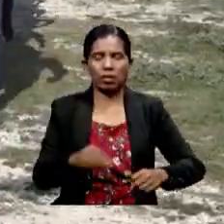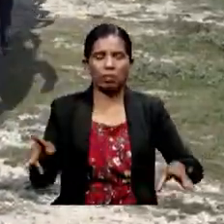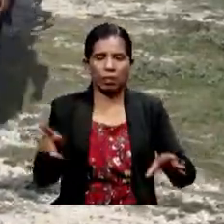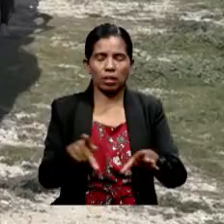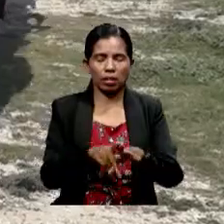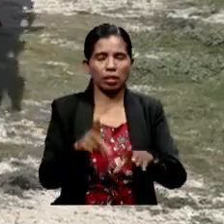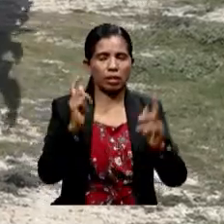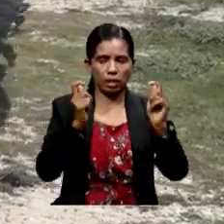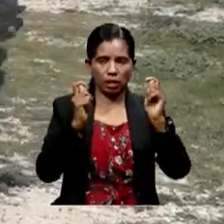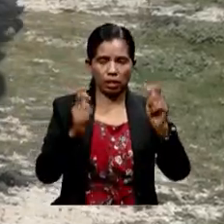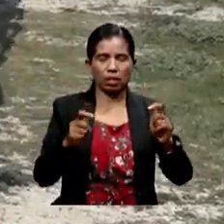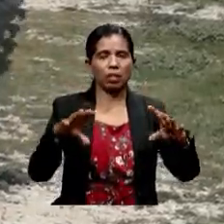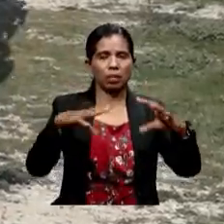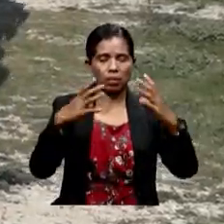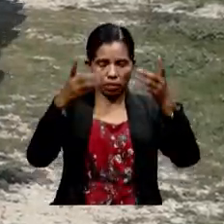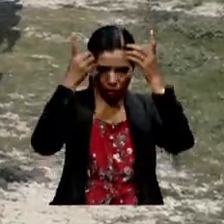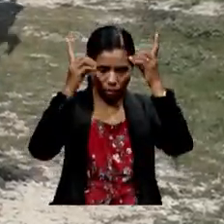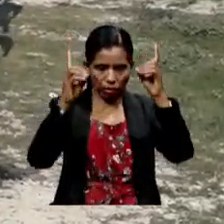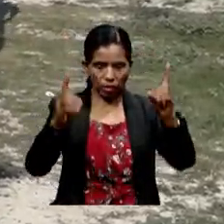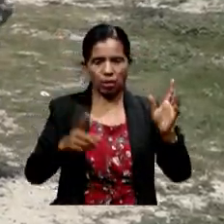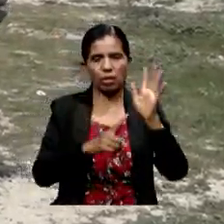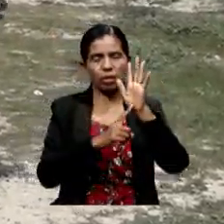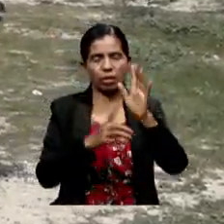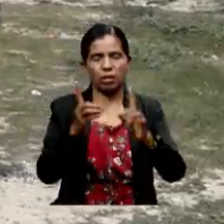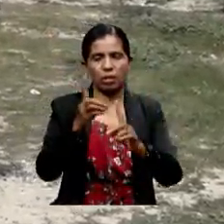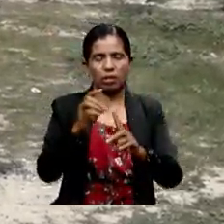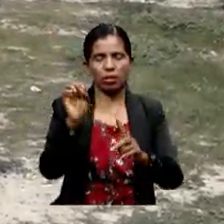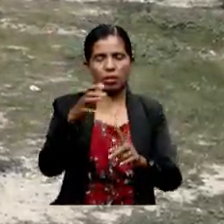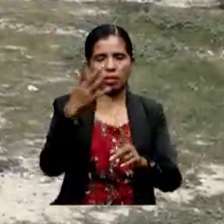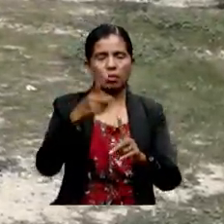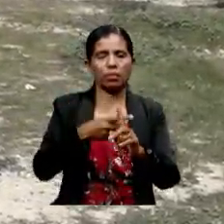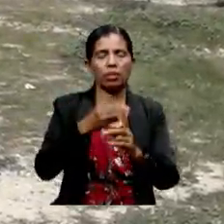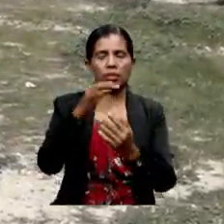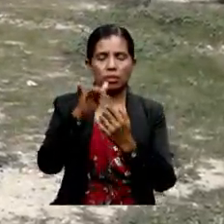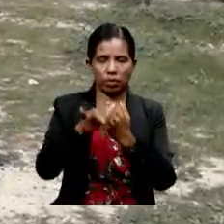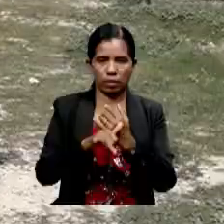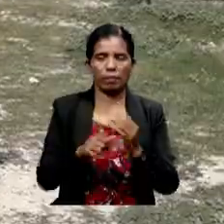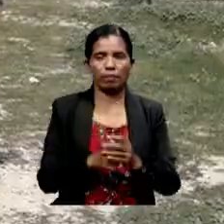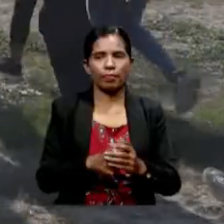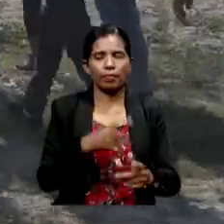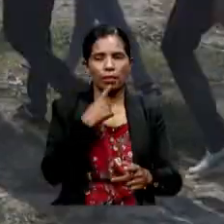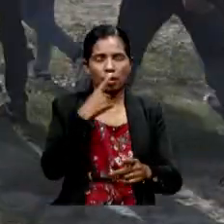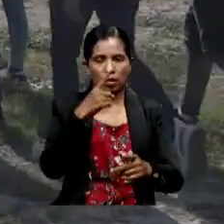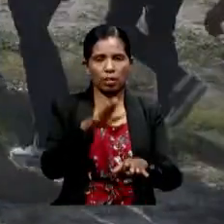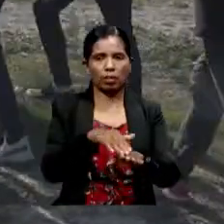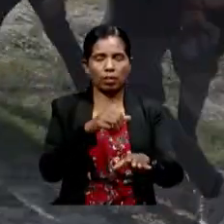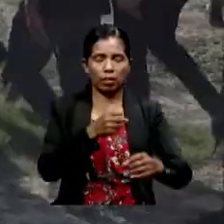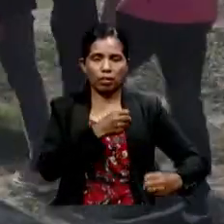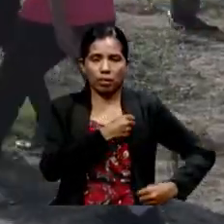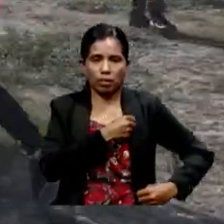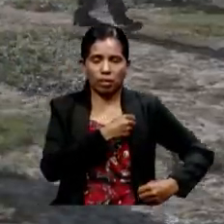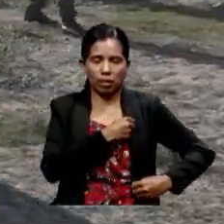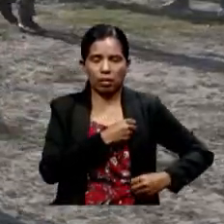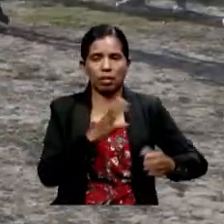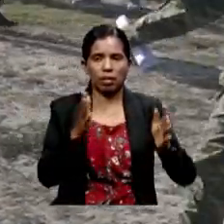ia teste nebe mak komisaun di sidi, nofosai ona ia lorong san rosilima fulan joyu liba. Koordinator segundo ba rekrutamentu Valentil FFV Deteli